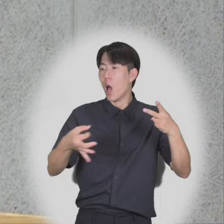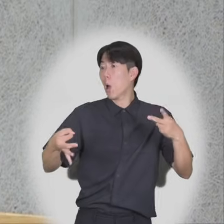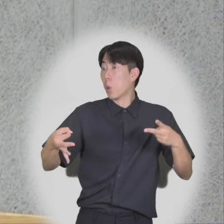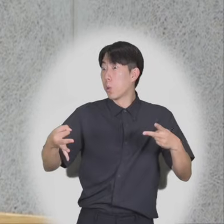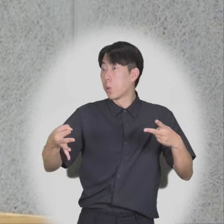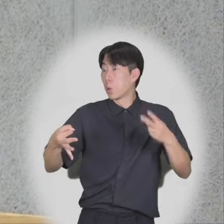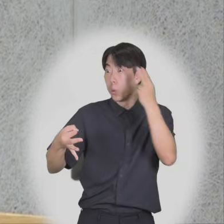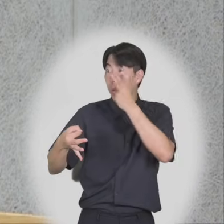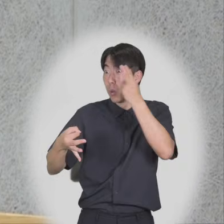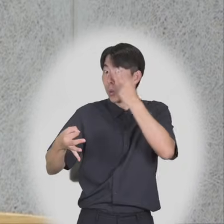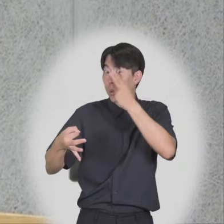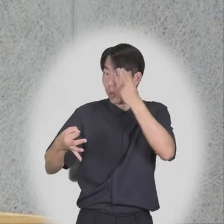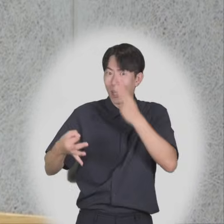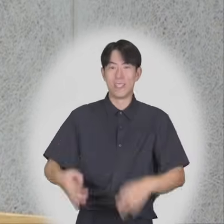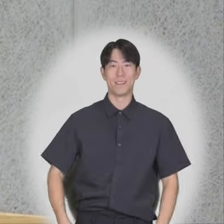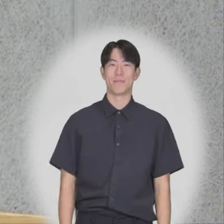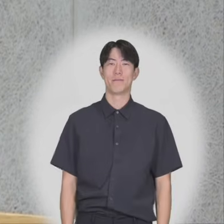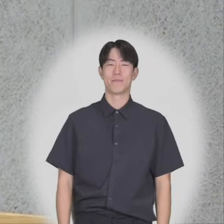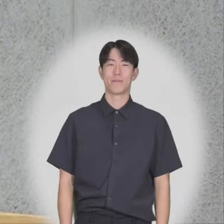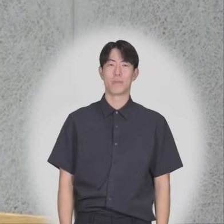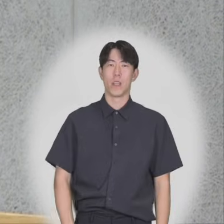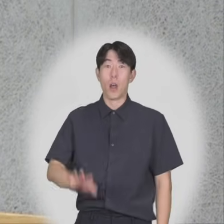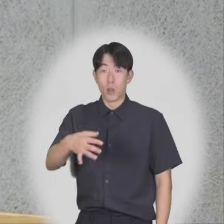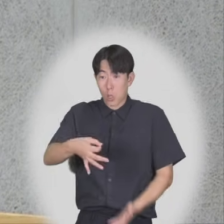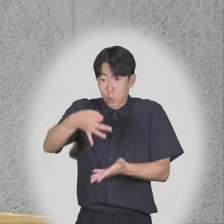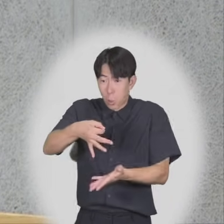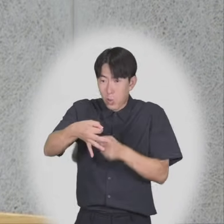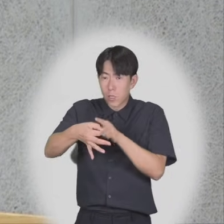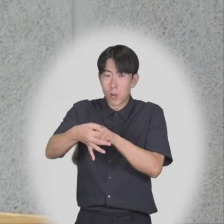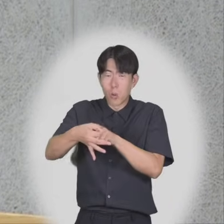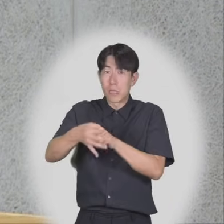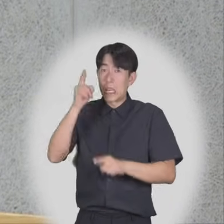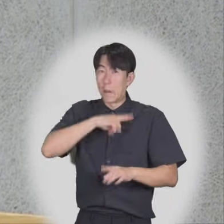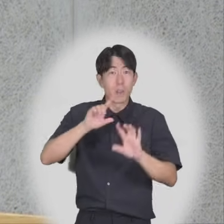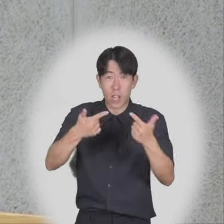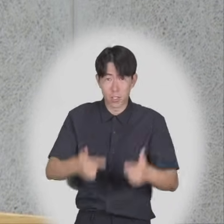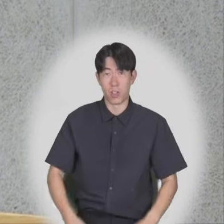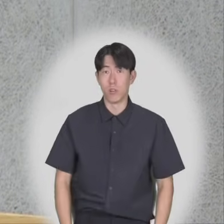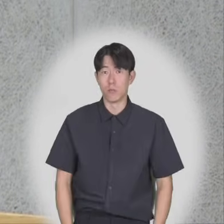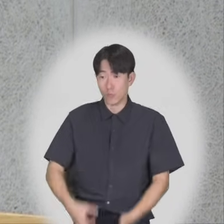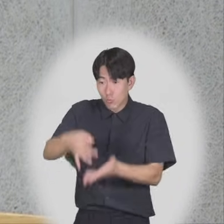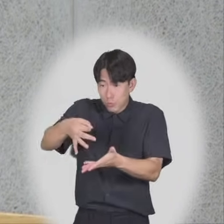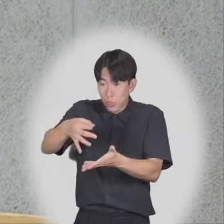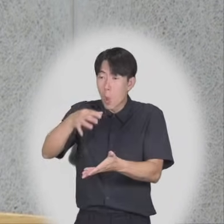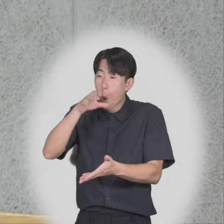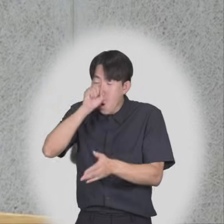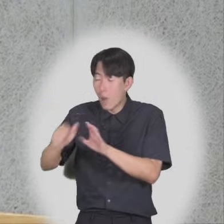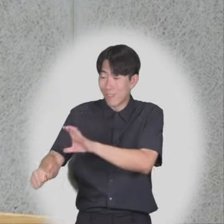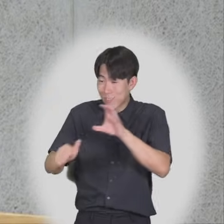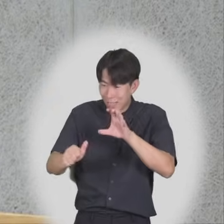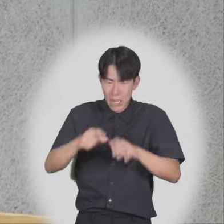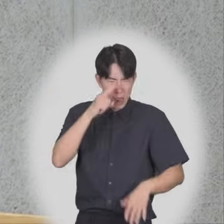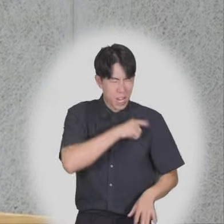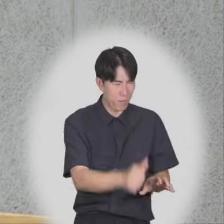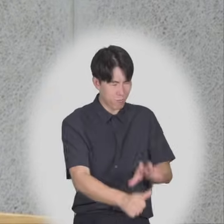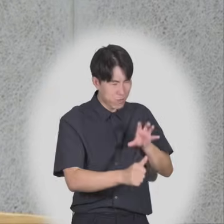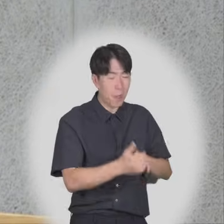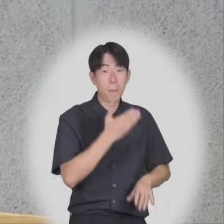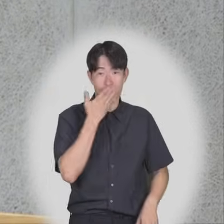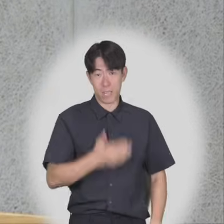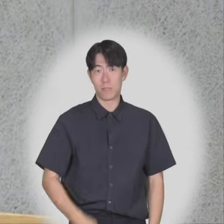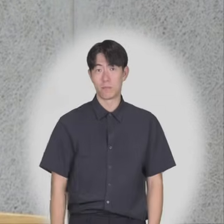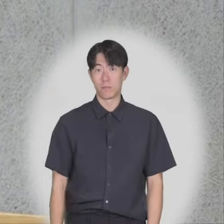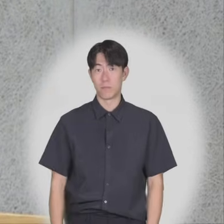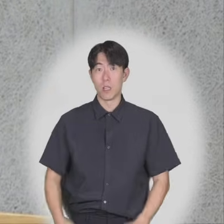물질 자체가 가시는 아니죠. 물질은 좋은 것일 수도 있고 또 나쁜 것일 수도 있습니다. 뉴트럴,